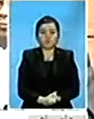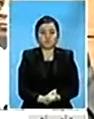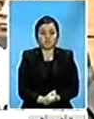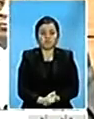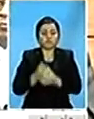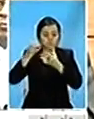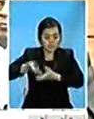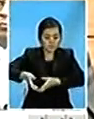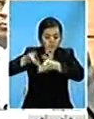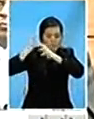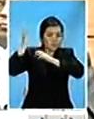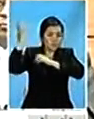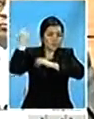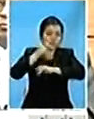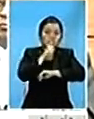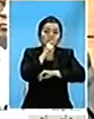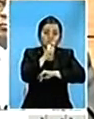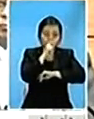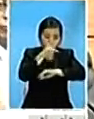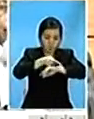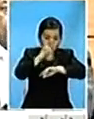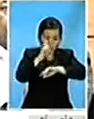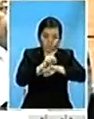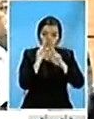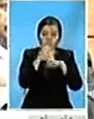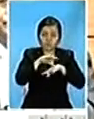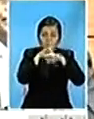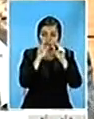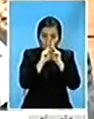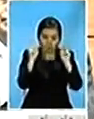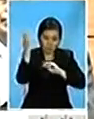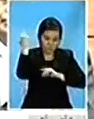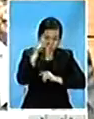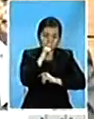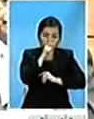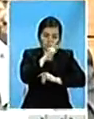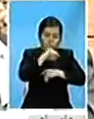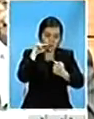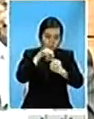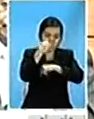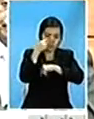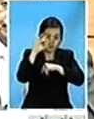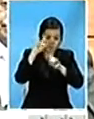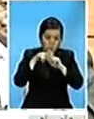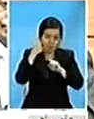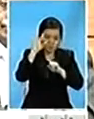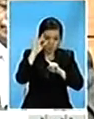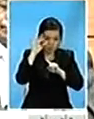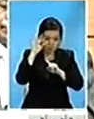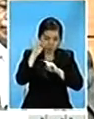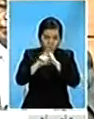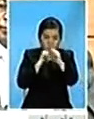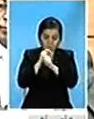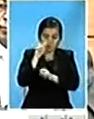ท้าวความถึงบทสัมภาษณ์นะครับที่ท่านประธานกรรมาธิการได้เคยให้ไว้เมื่อวันที่18สิงหาคม